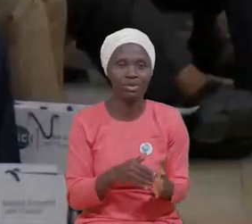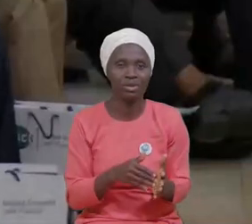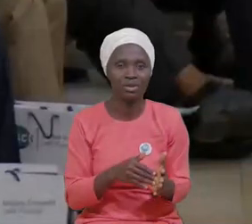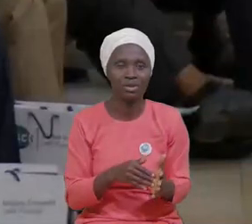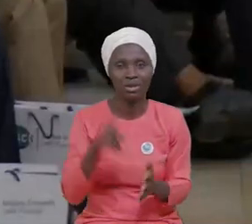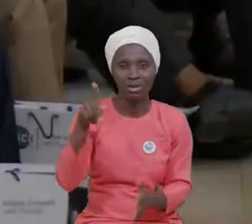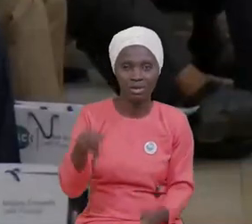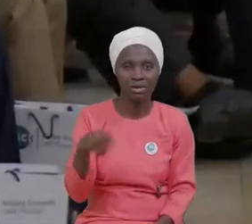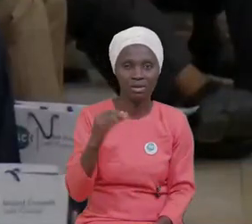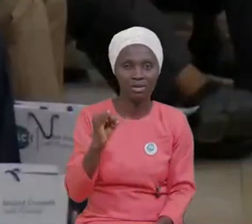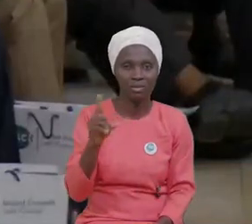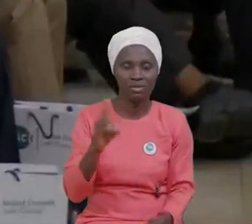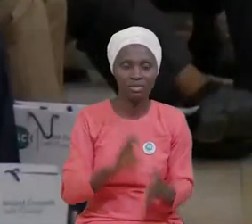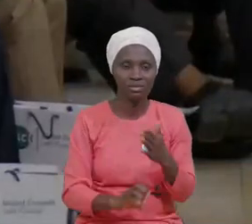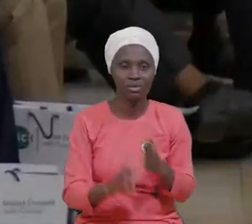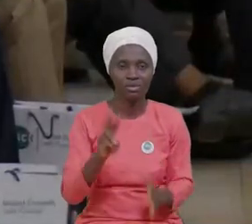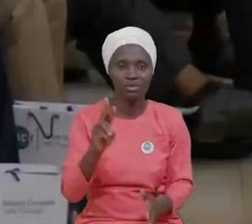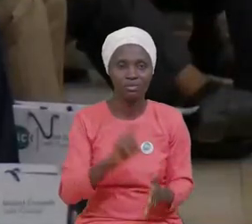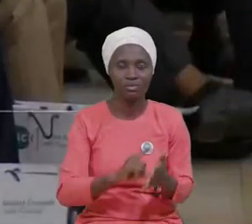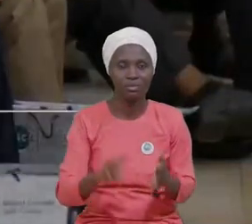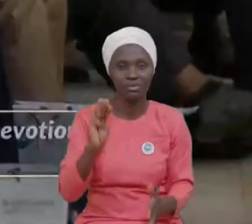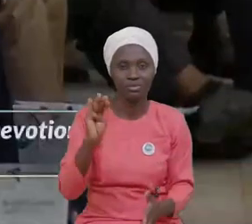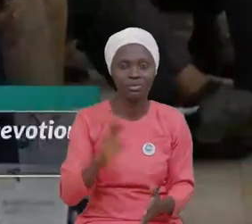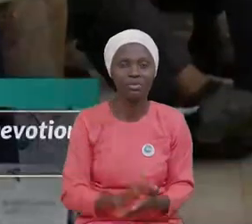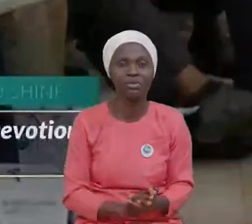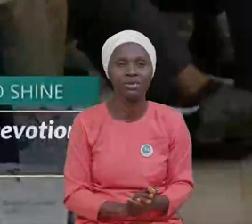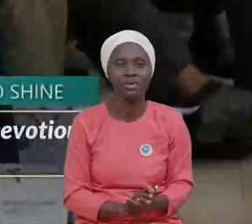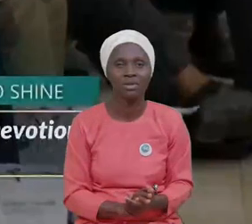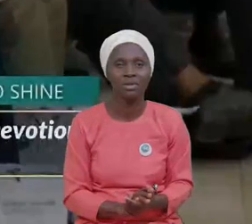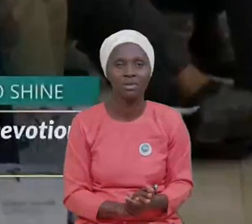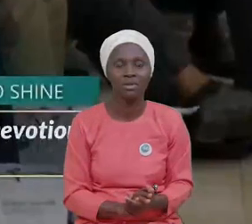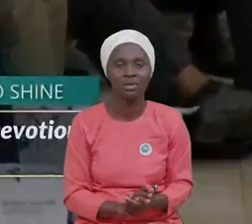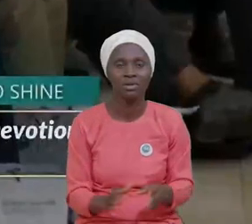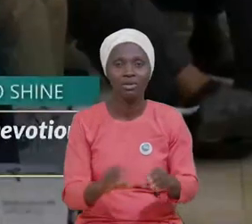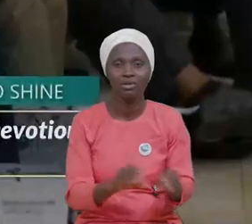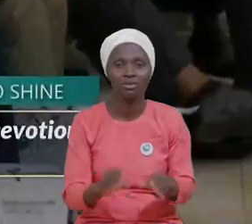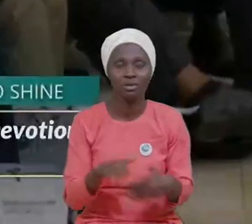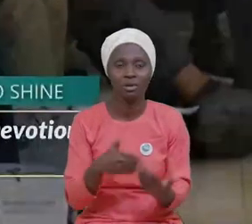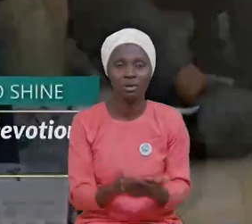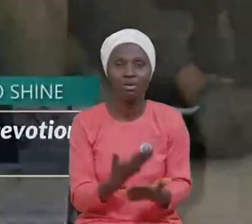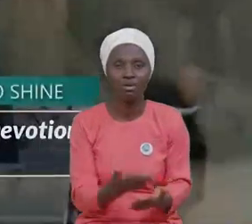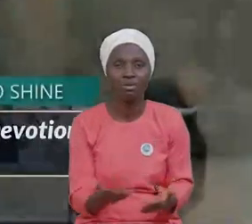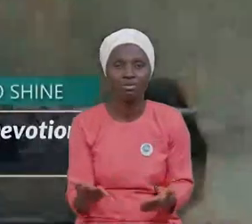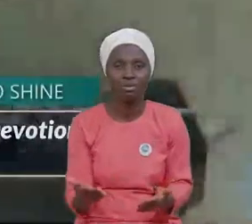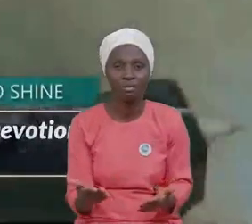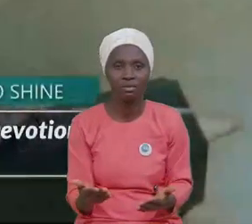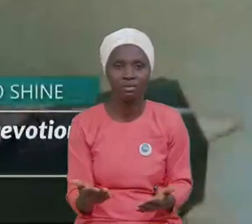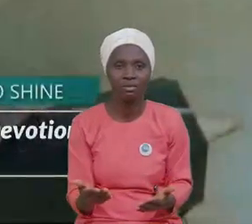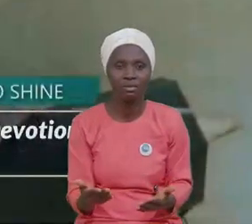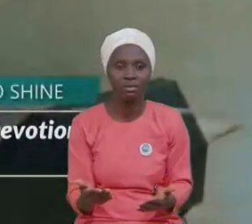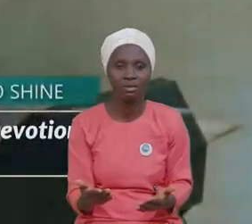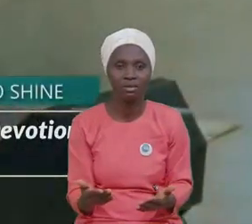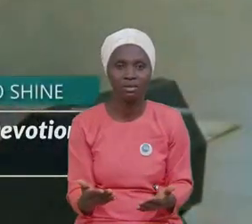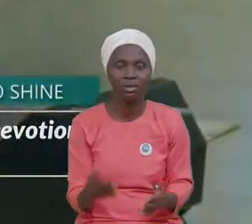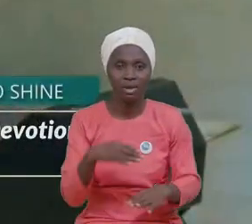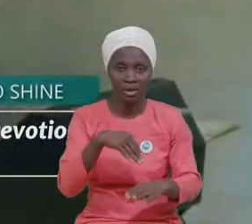2, verset 14. Philippiens 2, verset 14. Faites toutes choses.